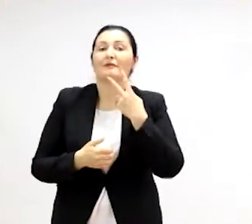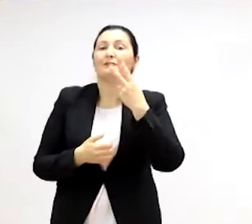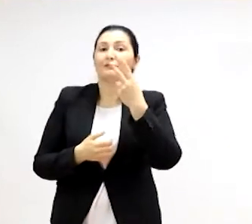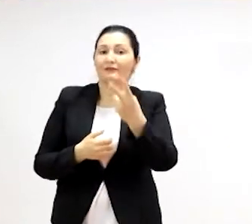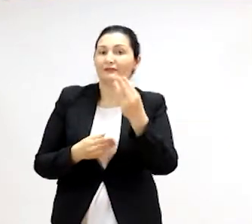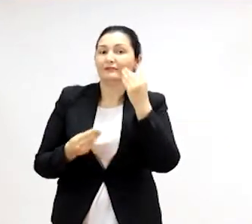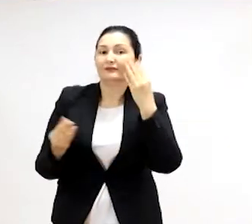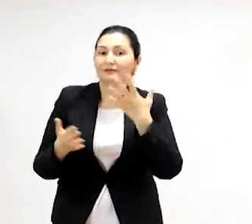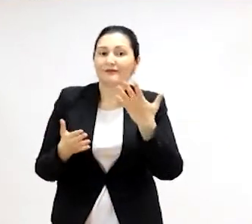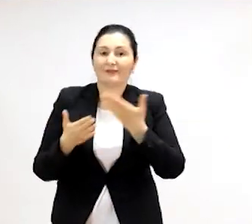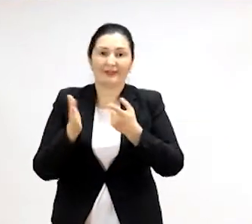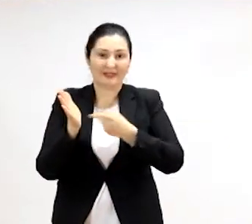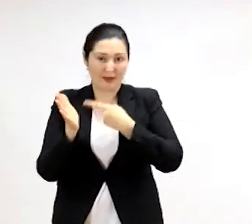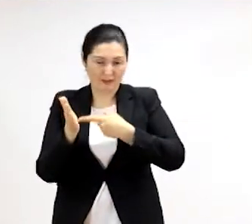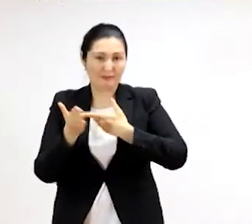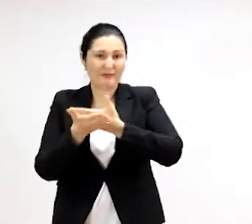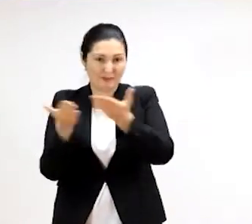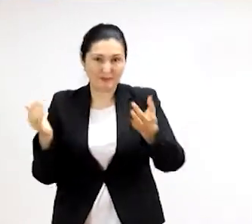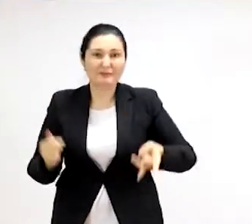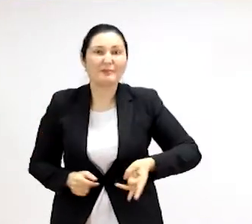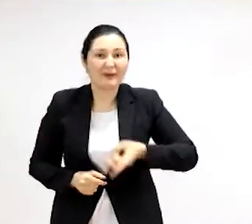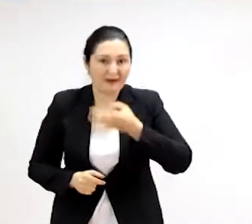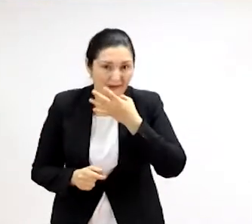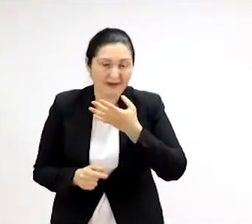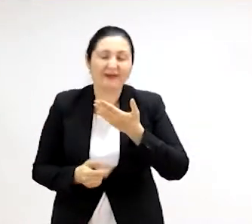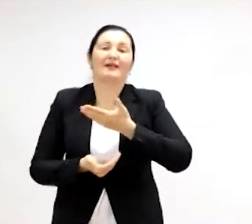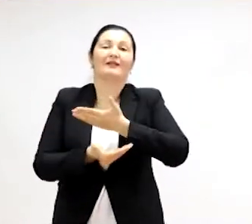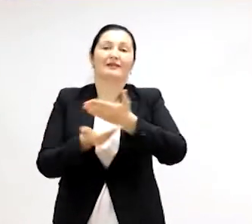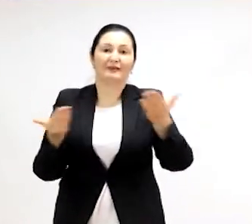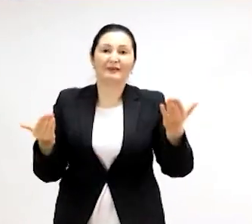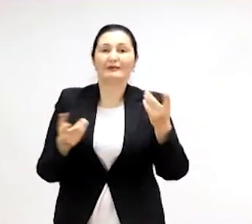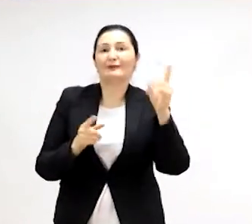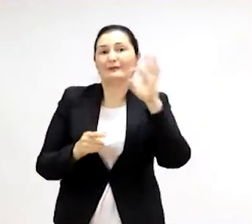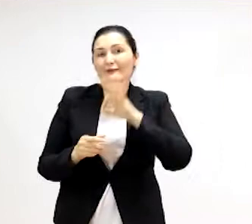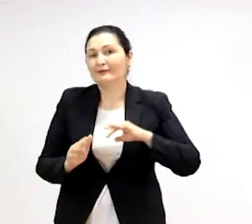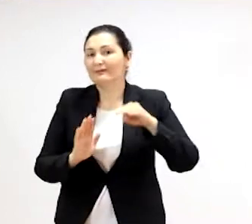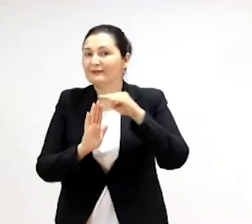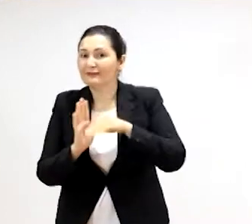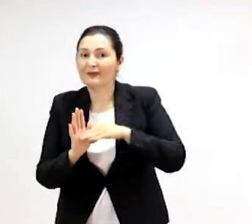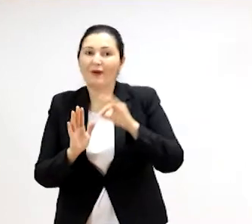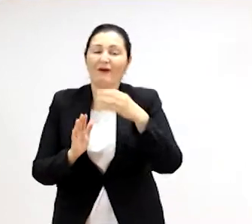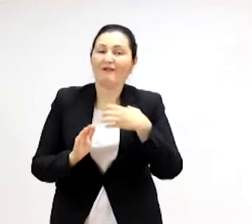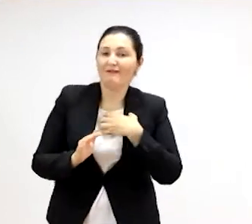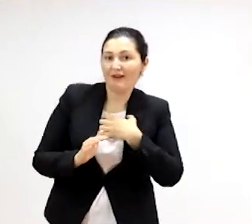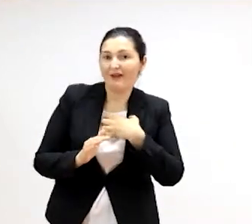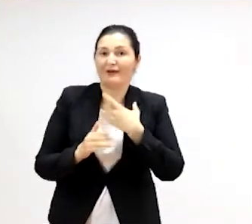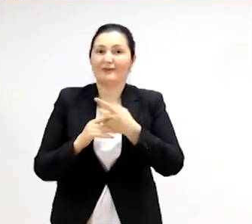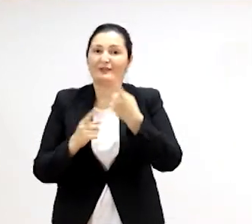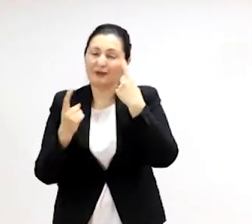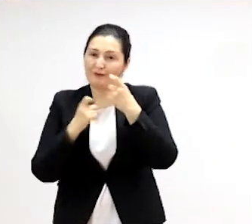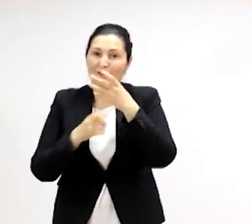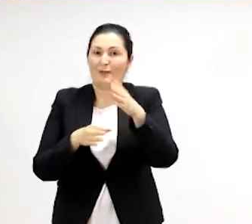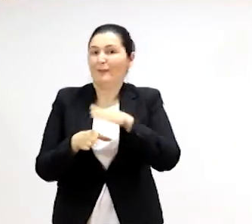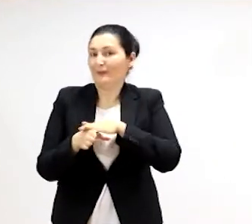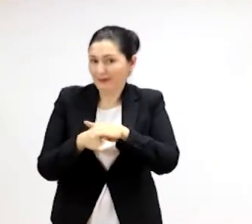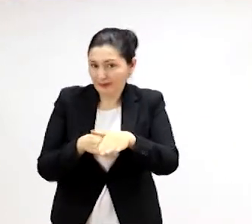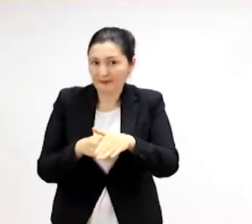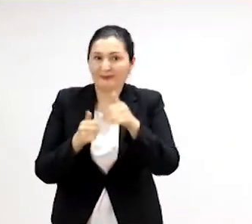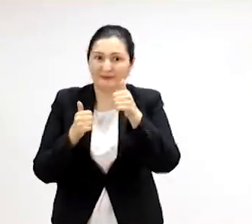Мебинам ки китоб ба шумо писанд омад. Ва шумо дар бораи реҷаи рӯз маълумоти кофӣ